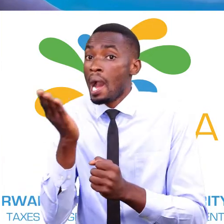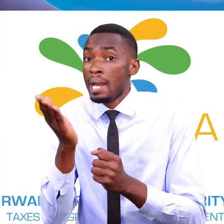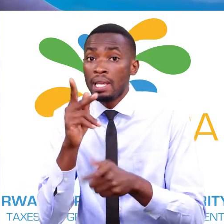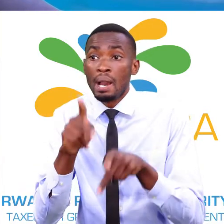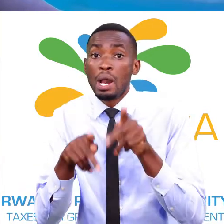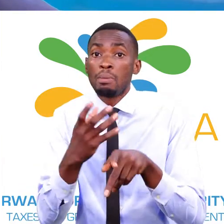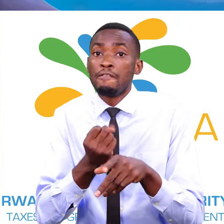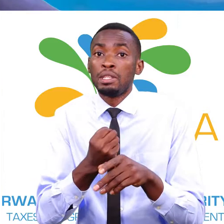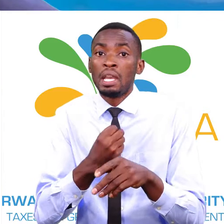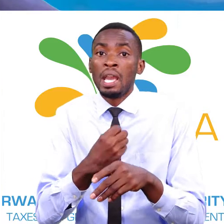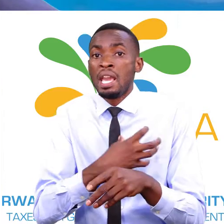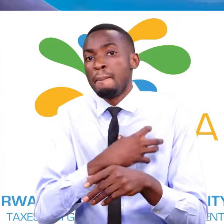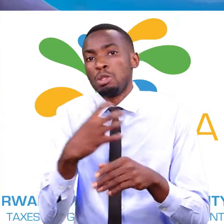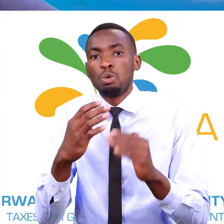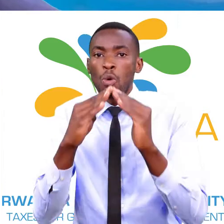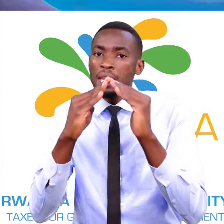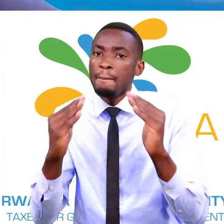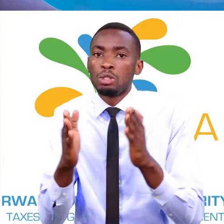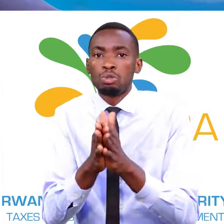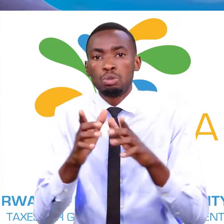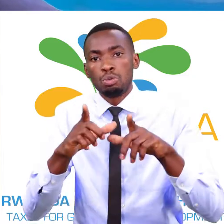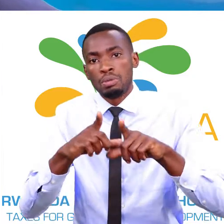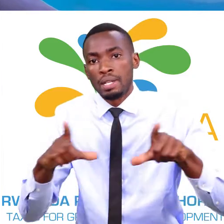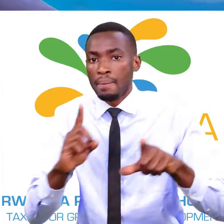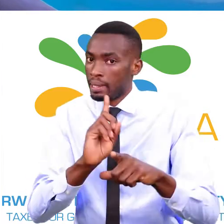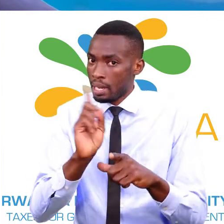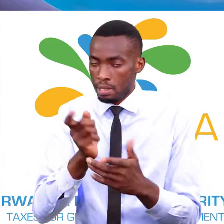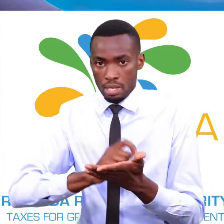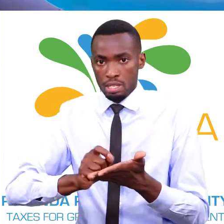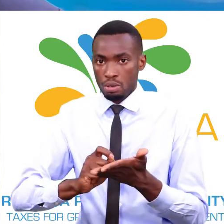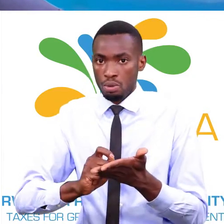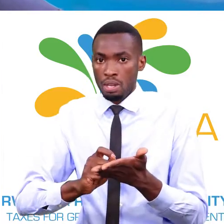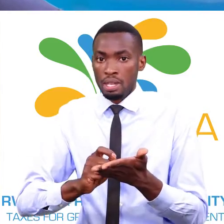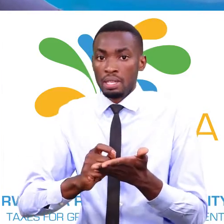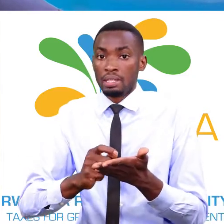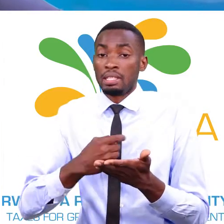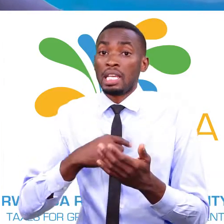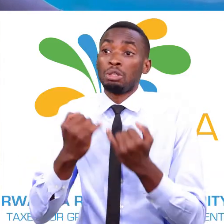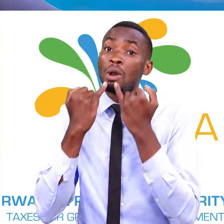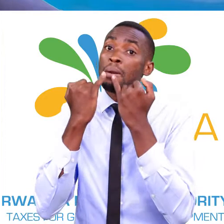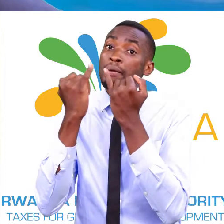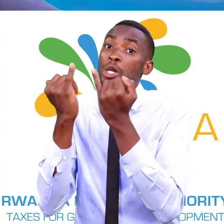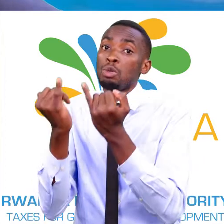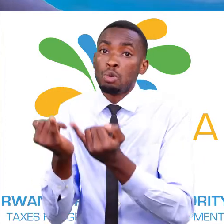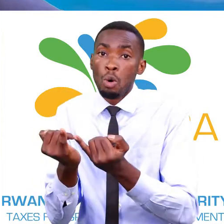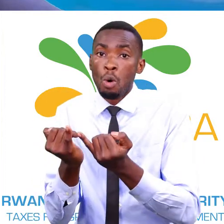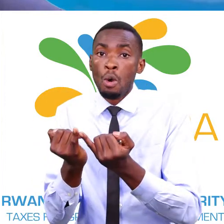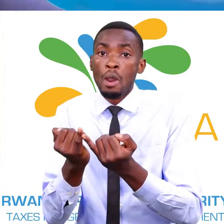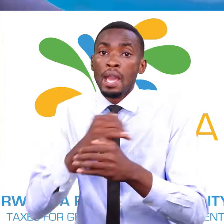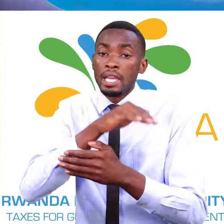abantu barafite umutungo utimukanwa utari wanditse ku musoro ku mutungo utimukanwa. Abo ngabo twabamenyesheje